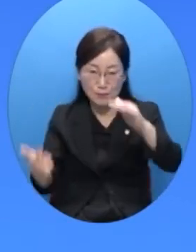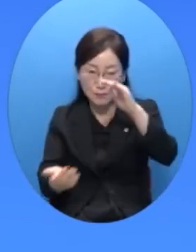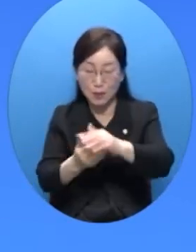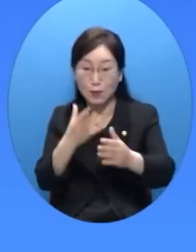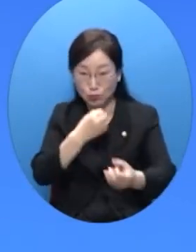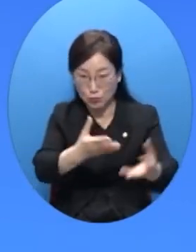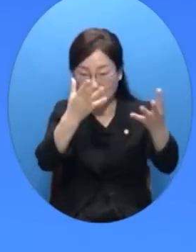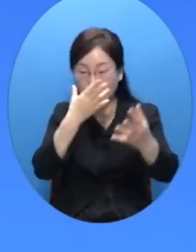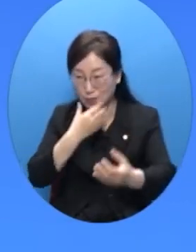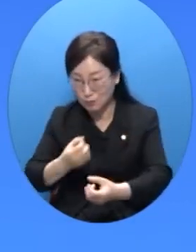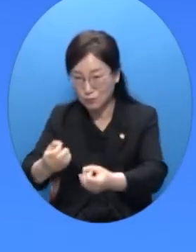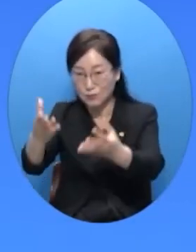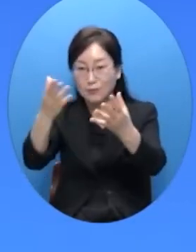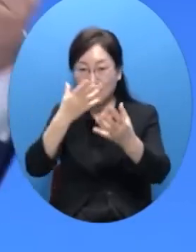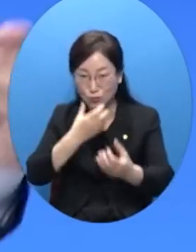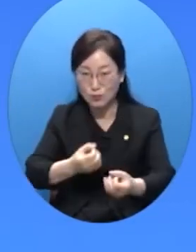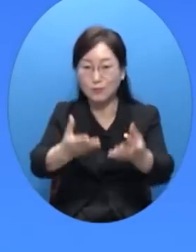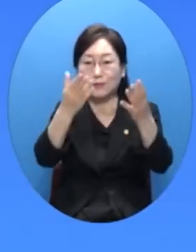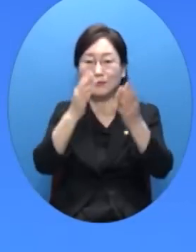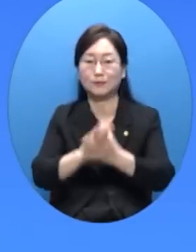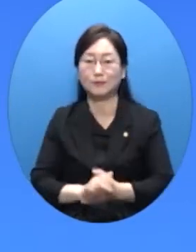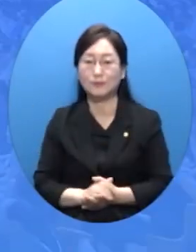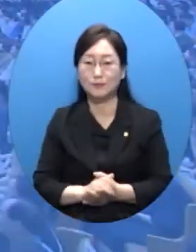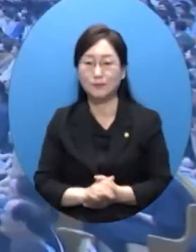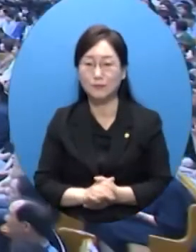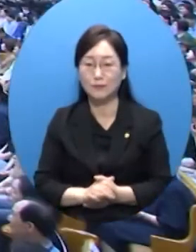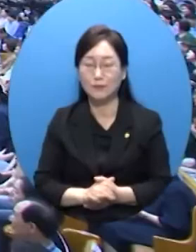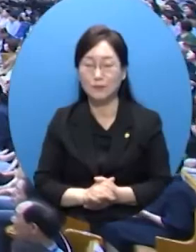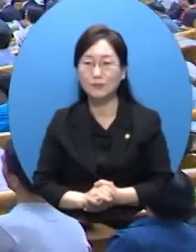축원합니다. 축원합니다. 축원합니다.